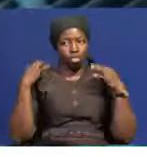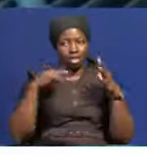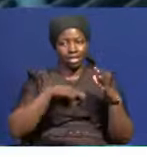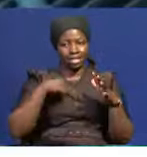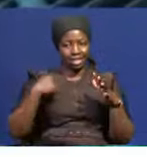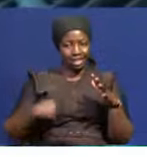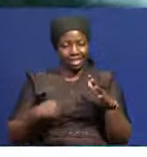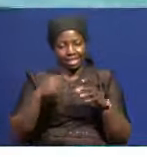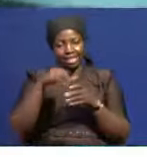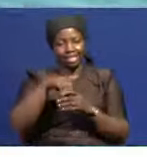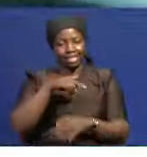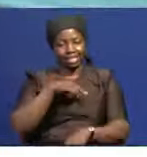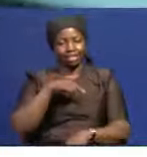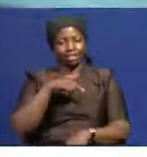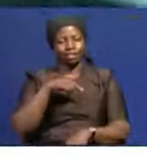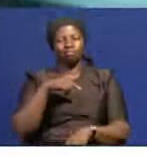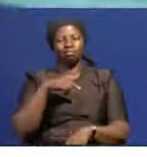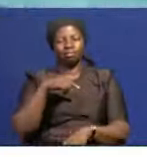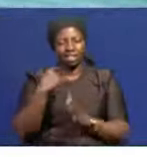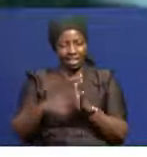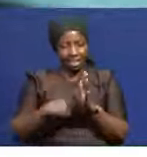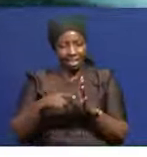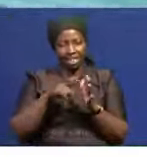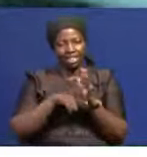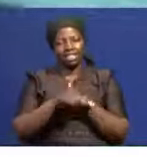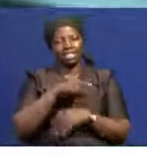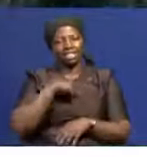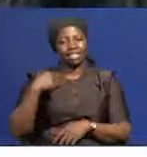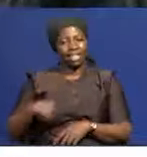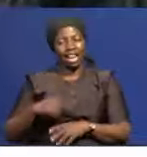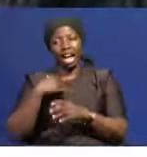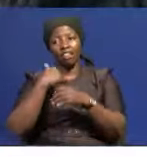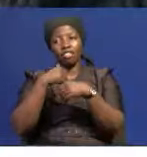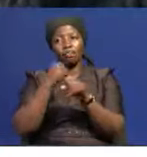China vimetengeneza karibu nguo bilioni